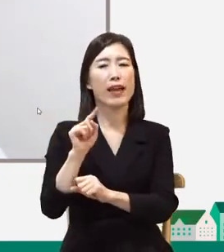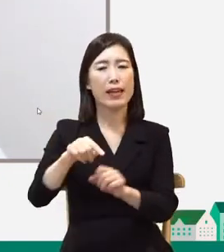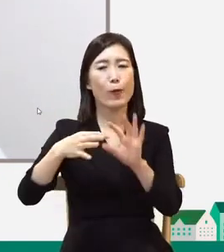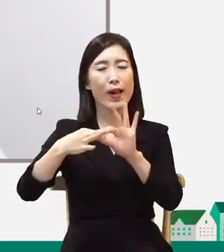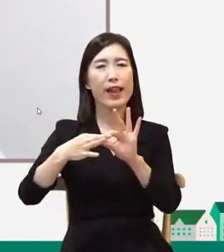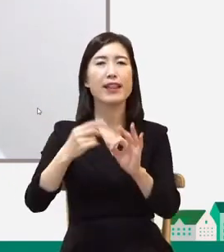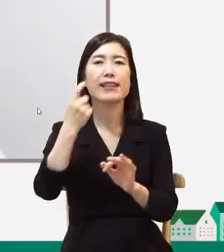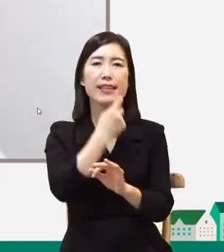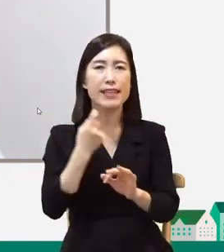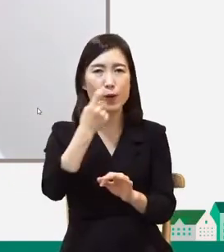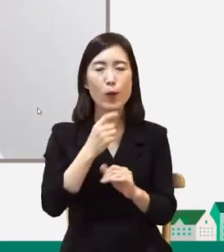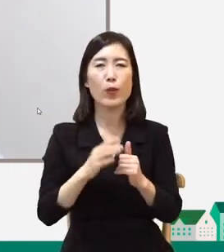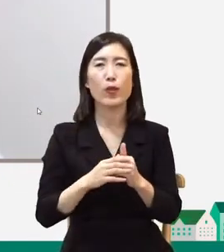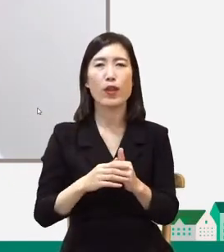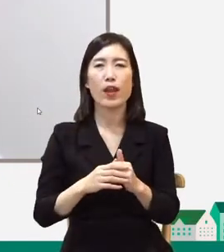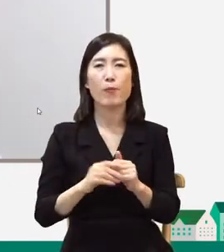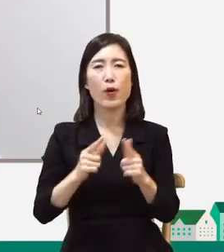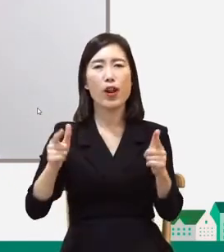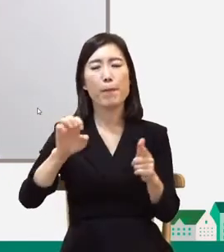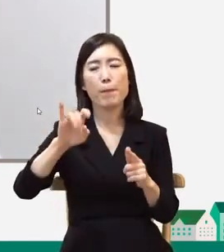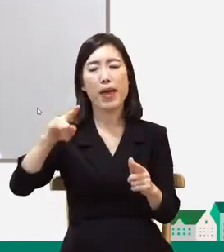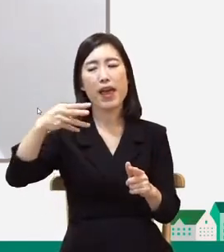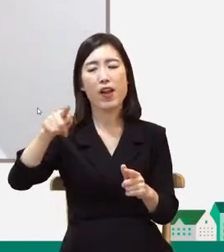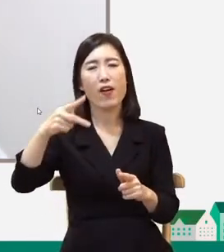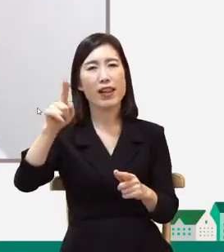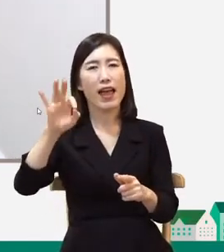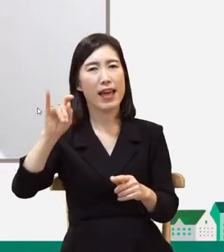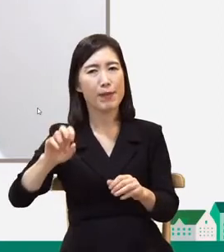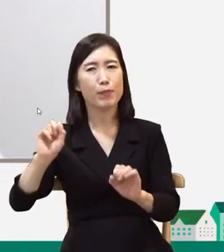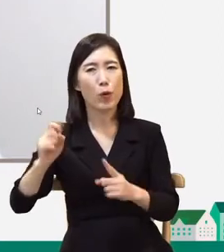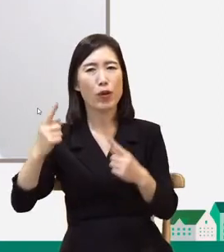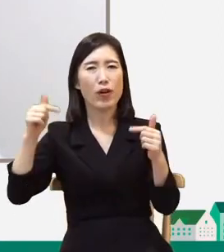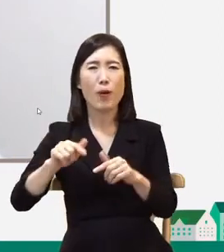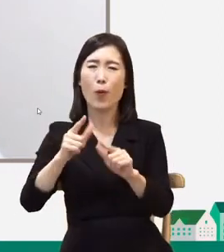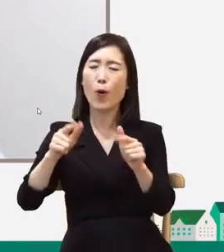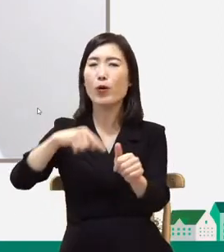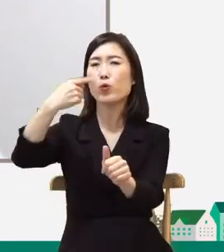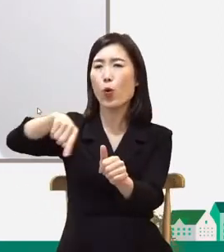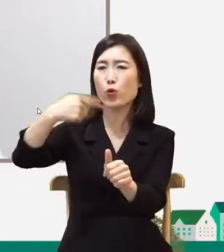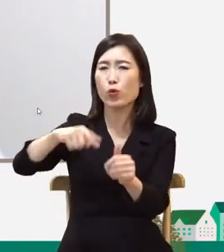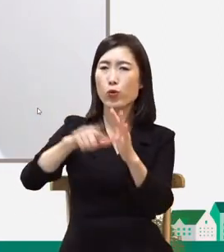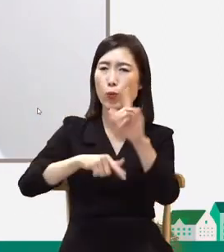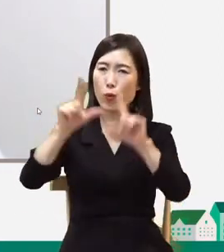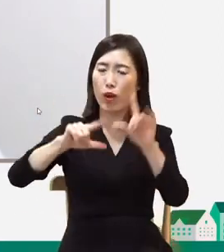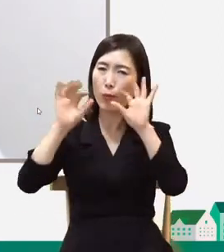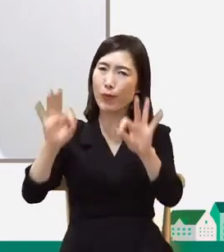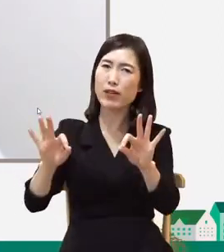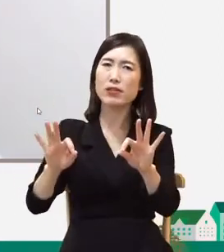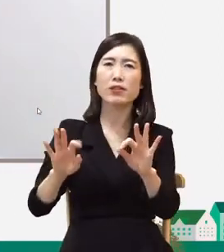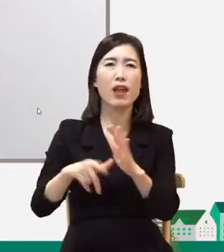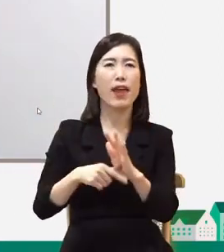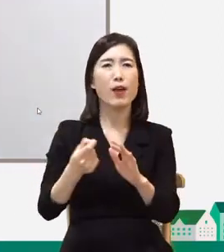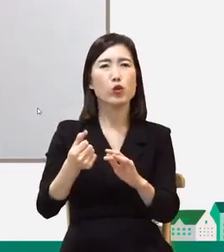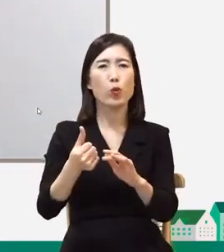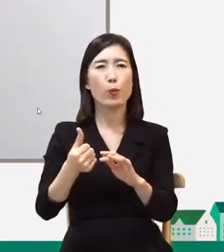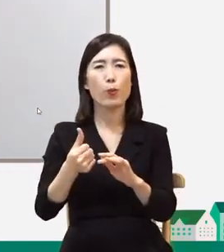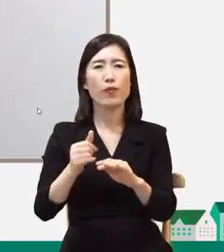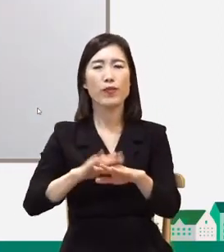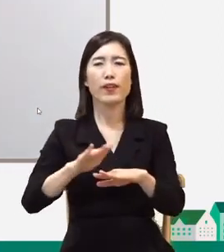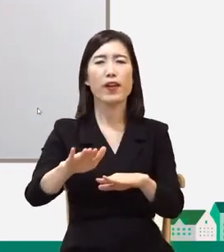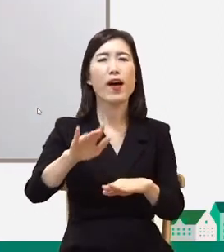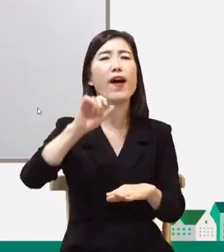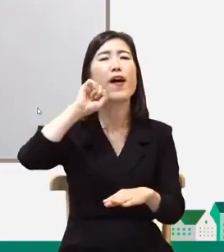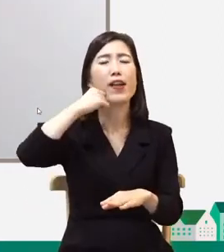이론들, 폐해 감소나 회복 패러다임, 동기 강화 이런 교육들에 좀 접근이 어렵지